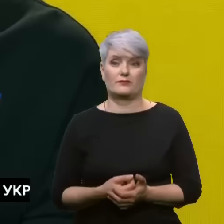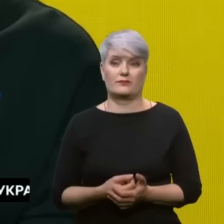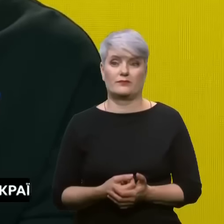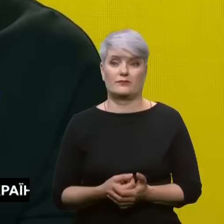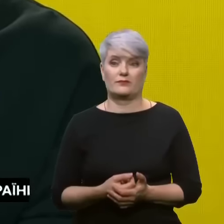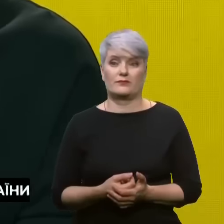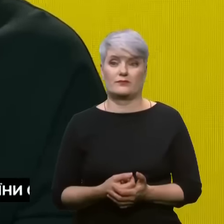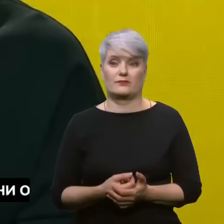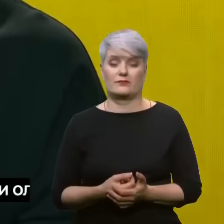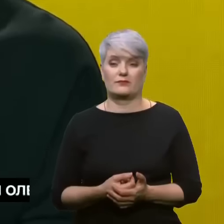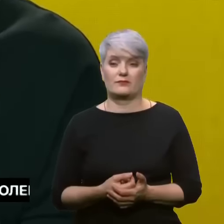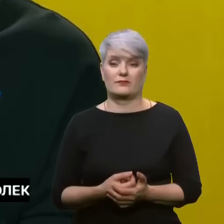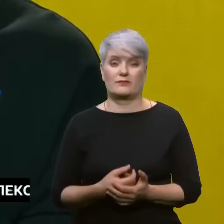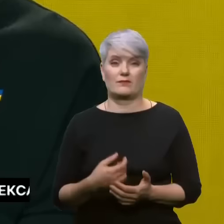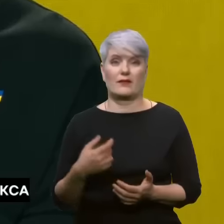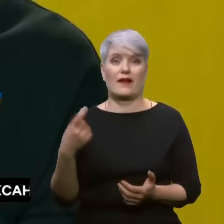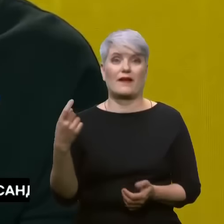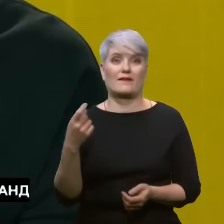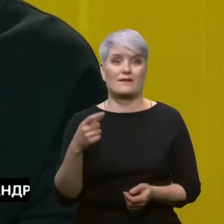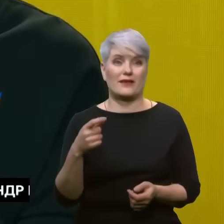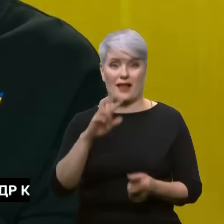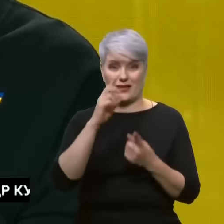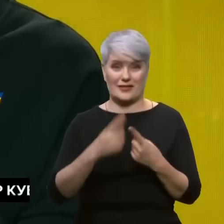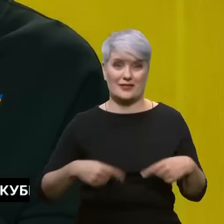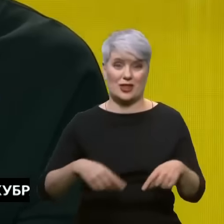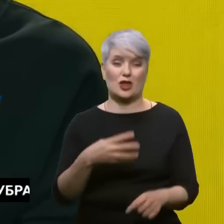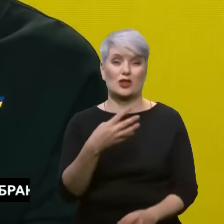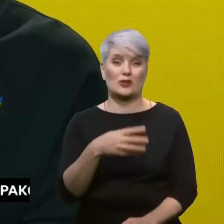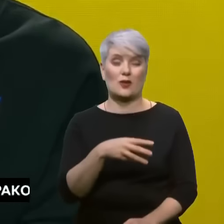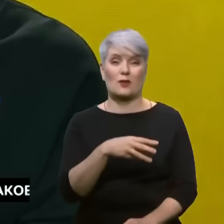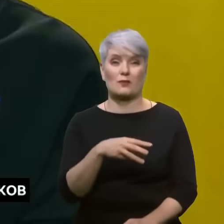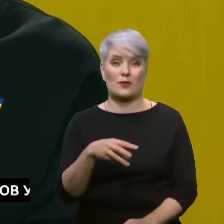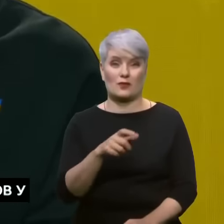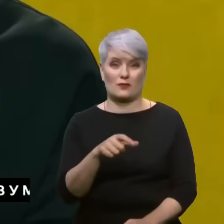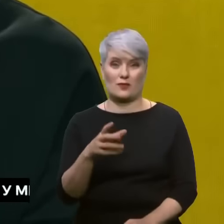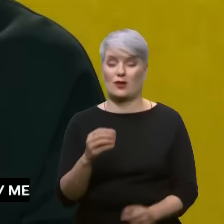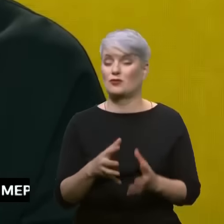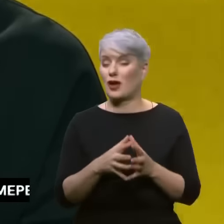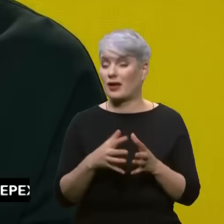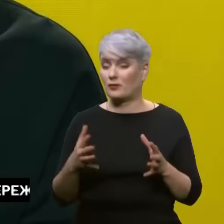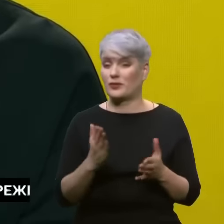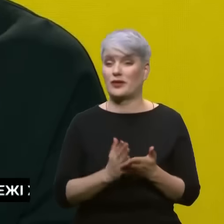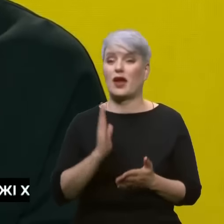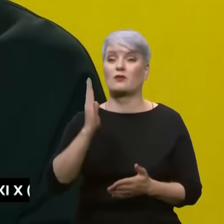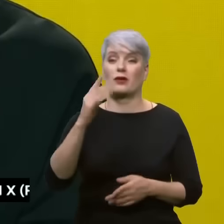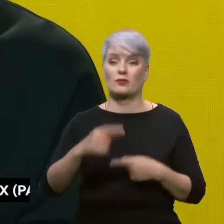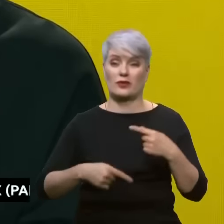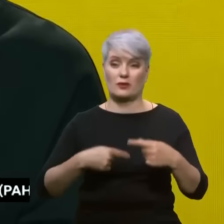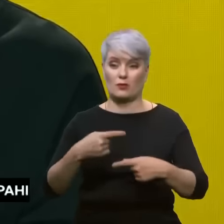власники більше 40 мільйонів людей. І ще більше, бо ще є майбутнє покоління.